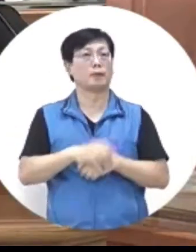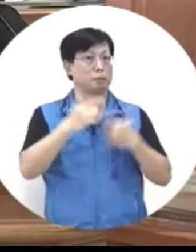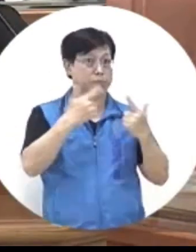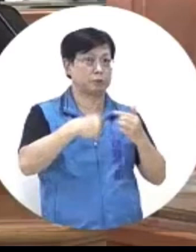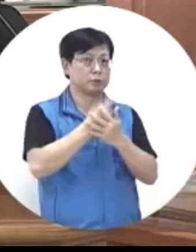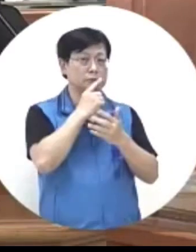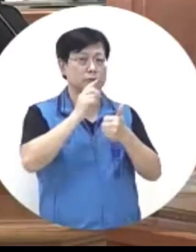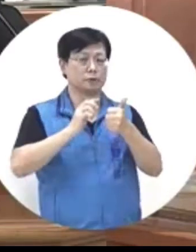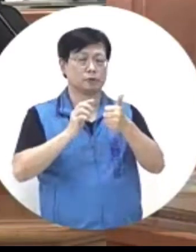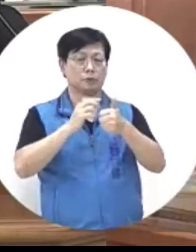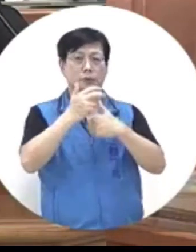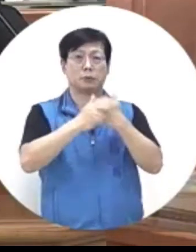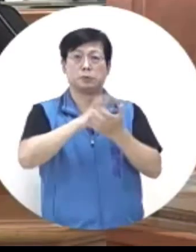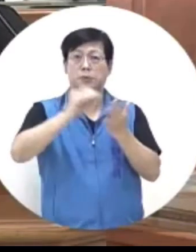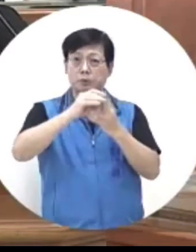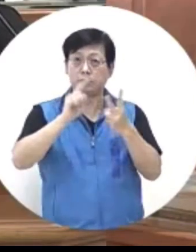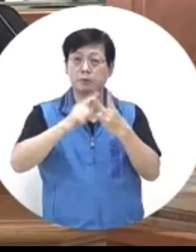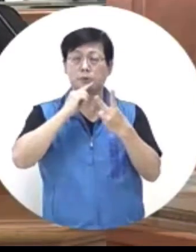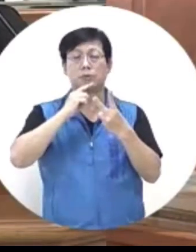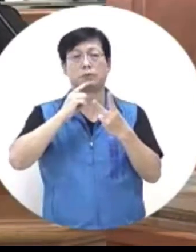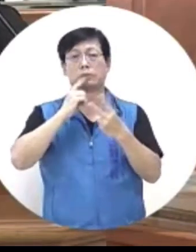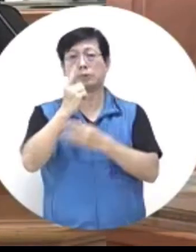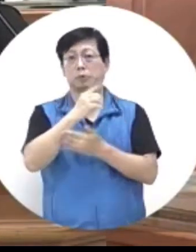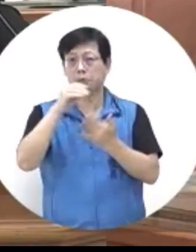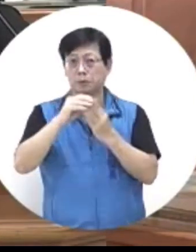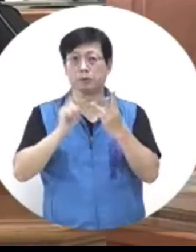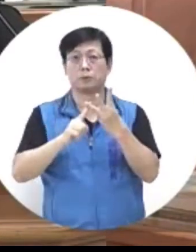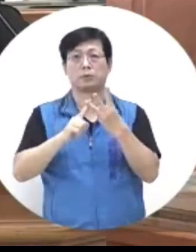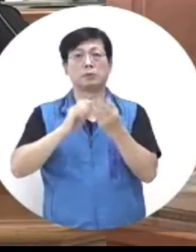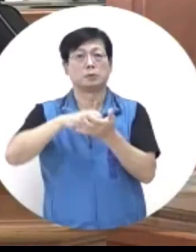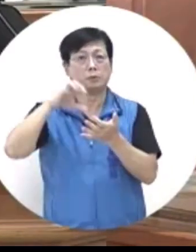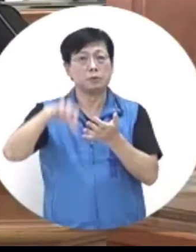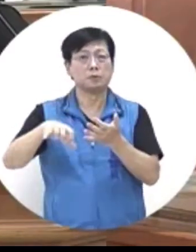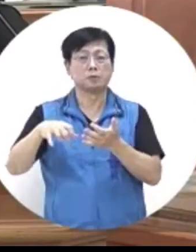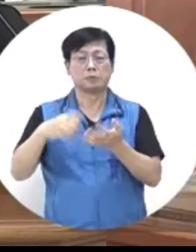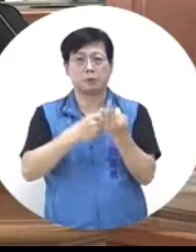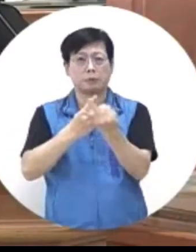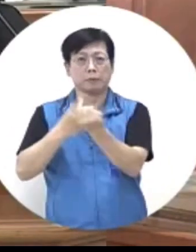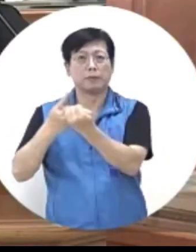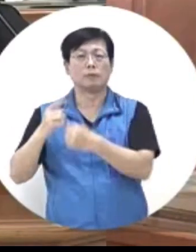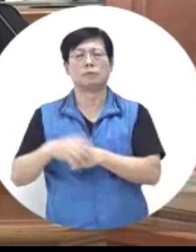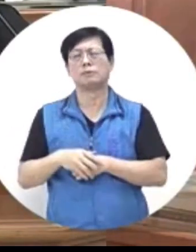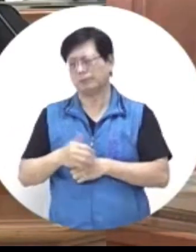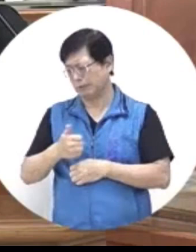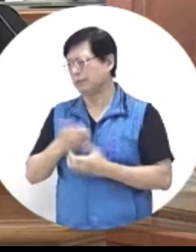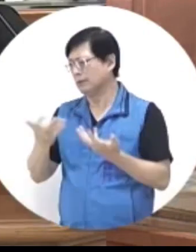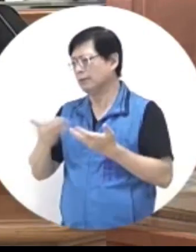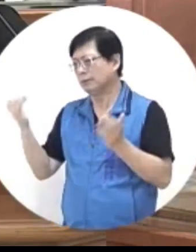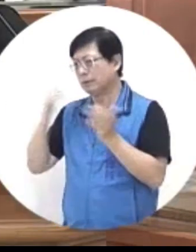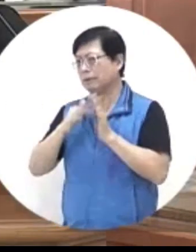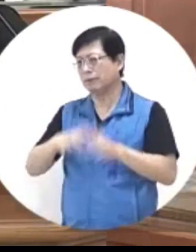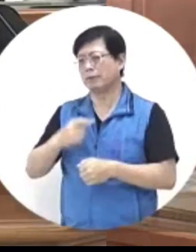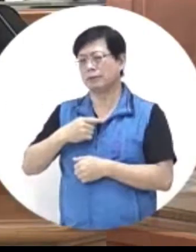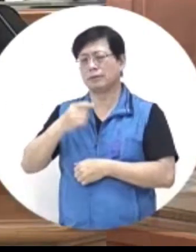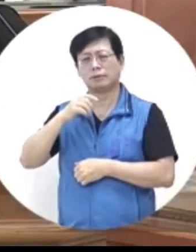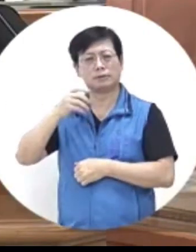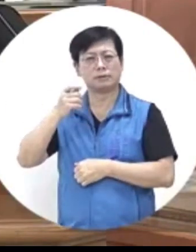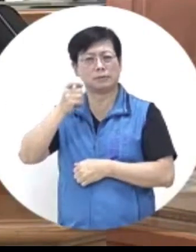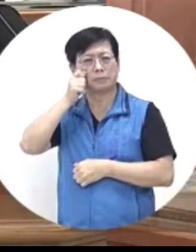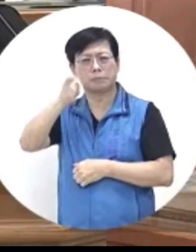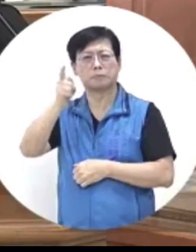卫生局、消防局，还有医院。还有几个 这个事件到现在已经45天一个半月